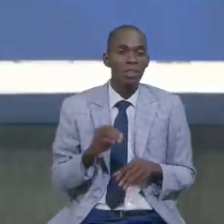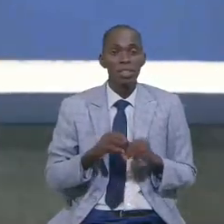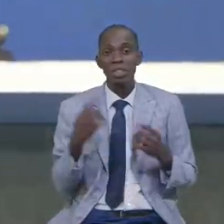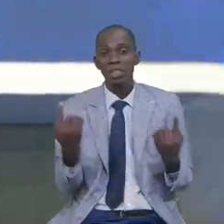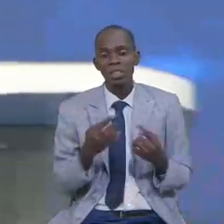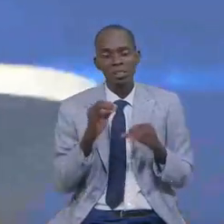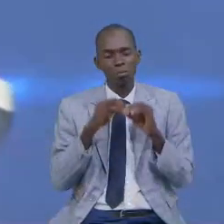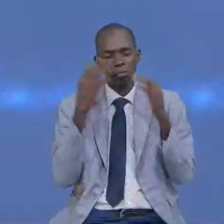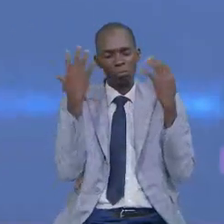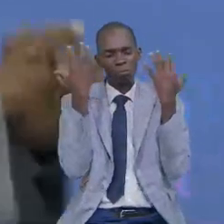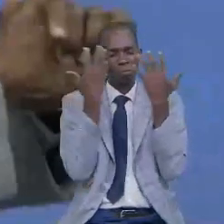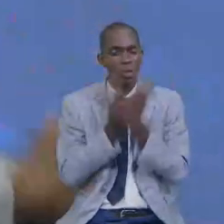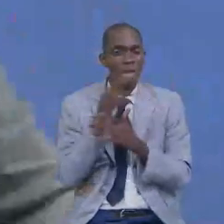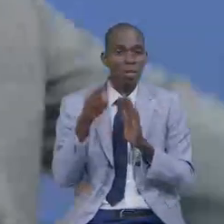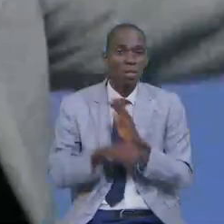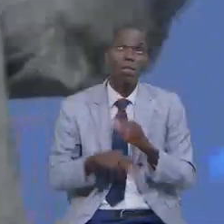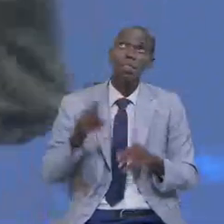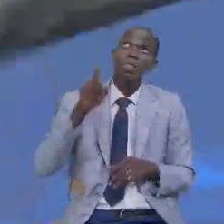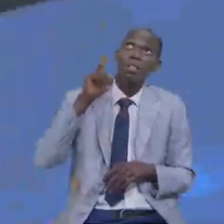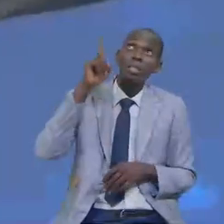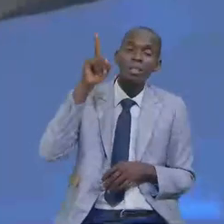ténèbres, il est